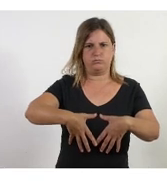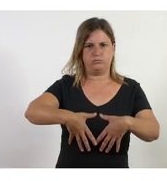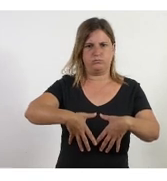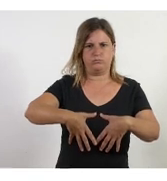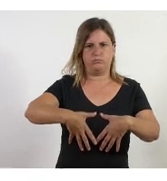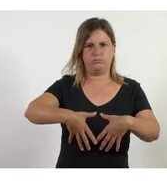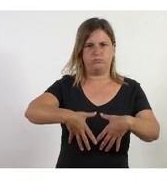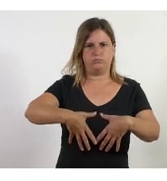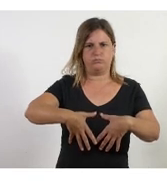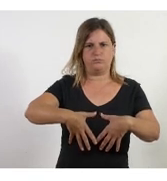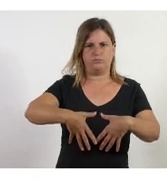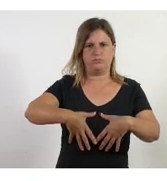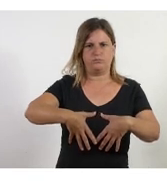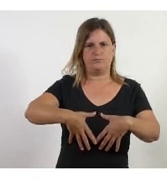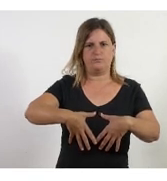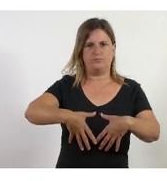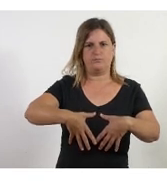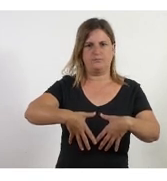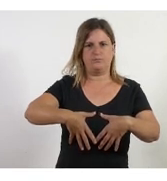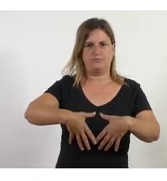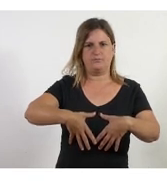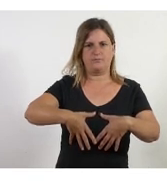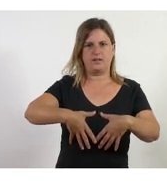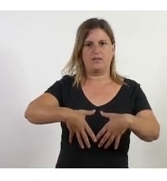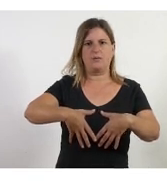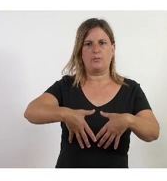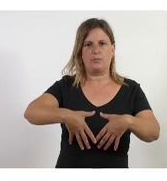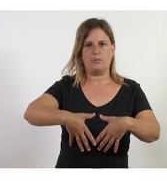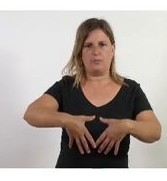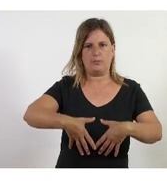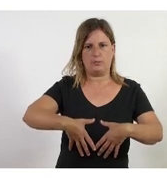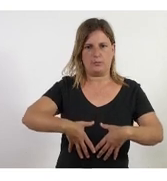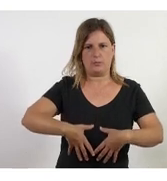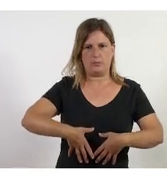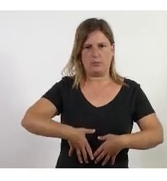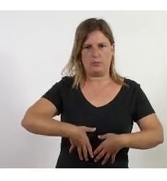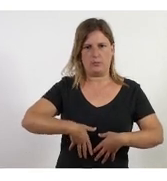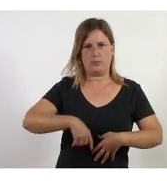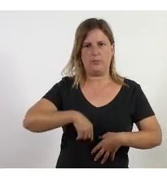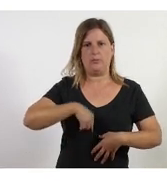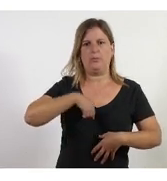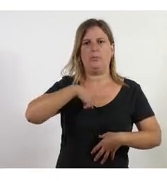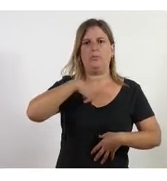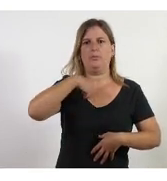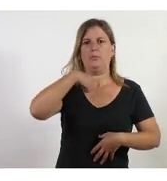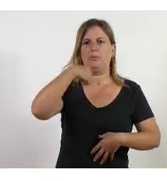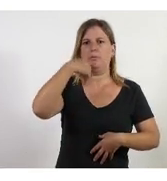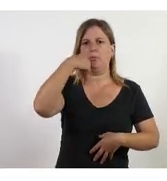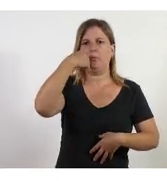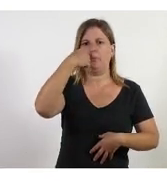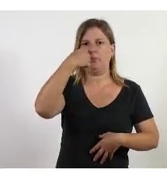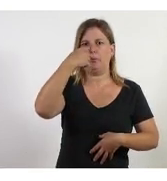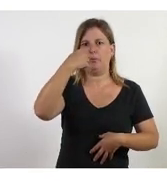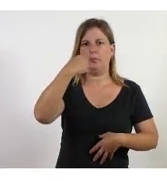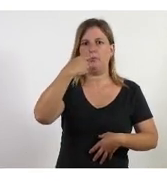ben inflada. Trec l'aire, començo per la panxa, desinflo. Ok? aquest globus i